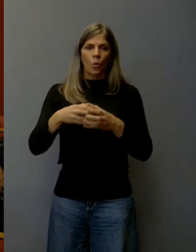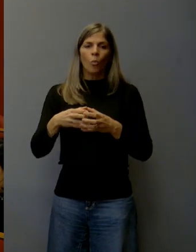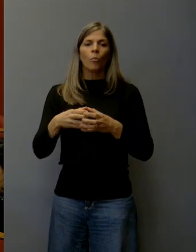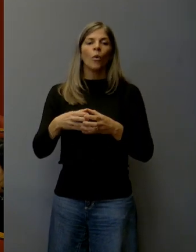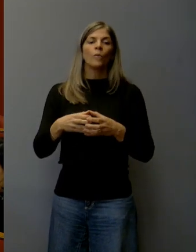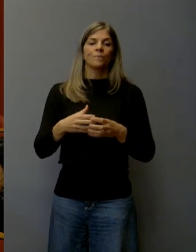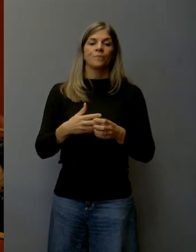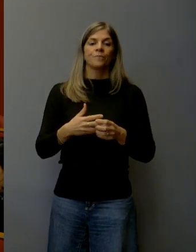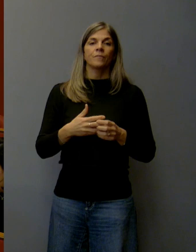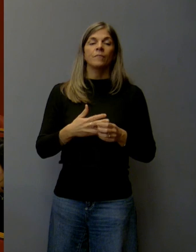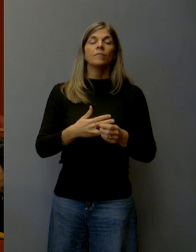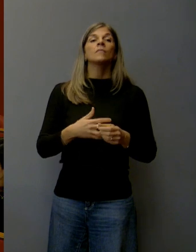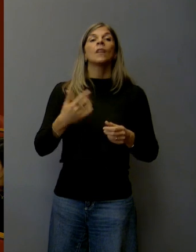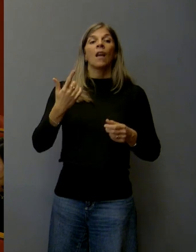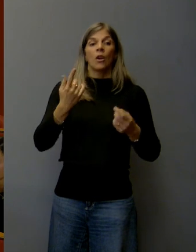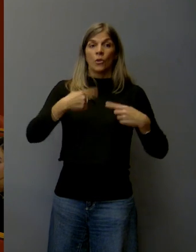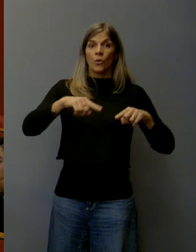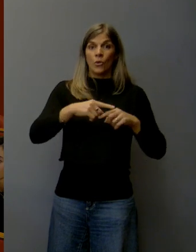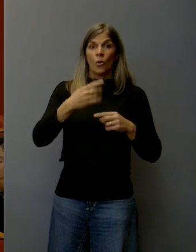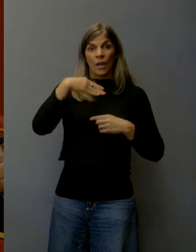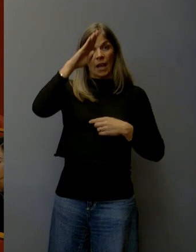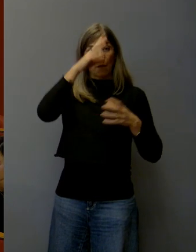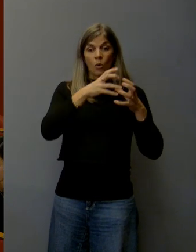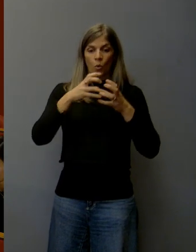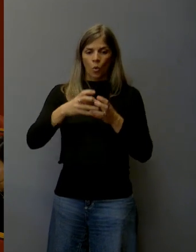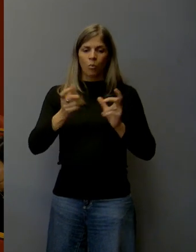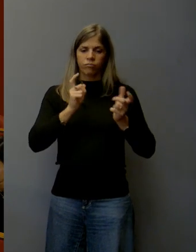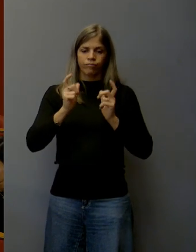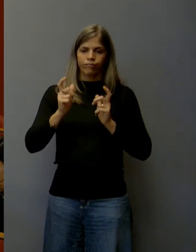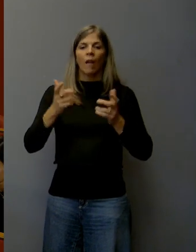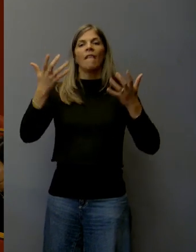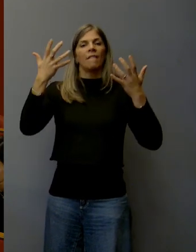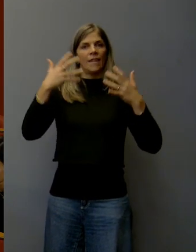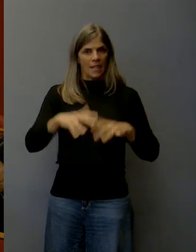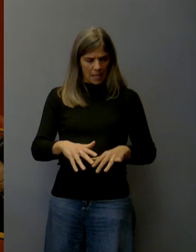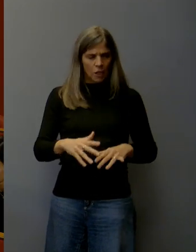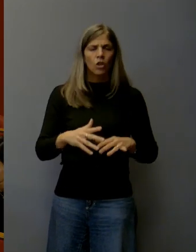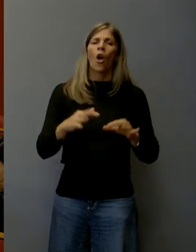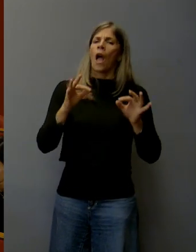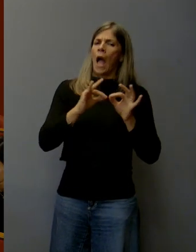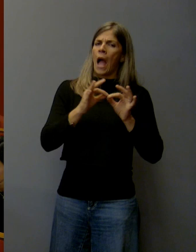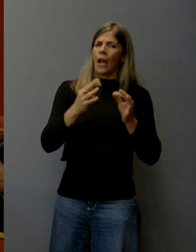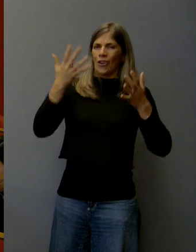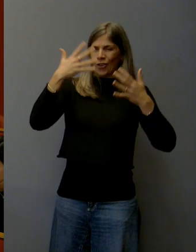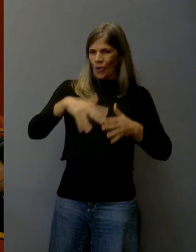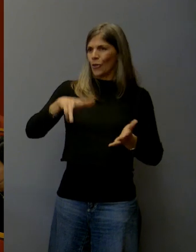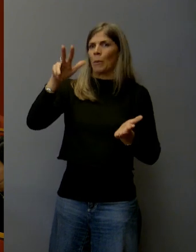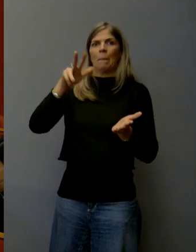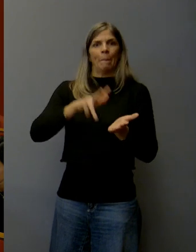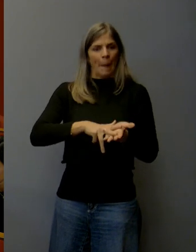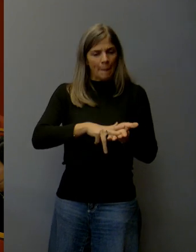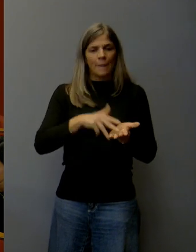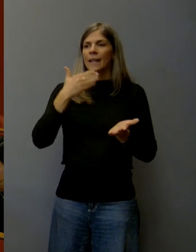se mi capiterà più alla fine della capogruppo io le ho chiesto dopo che avevamo raggiunto un'ottima accordo anche grazie alla presenza